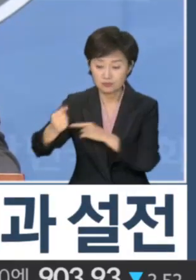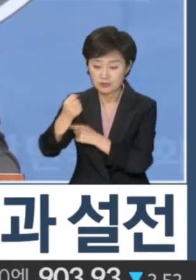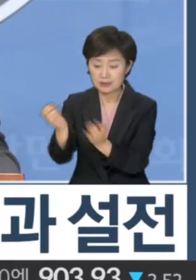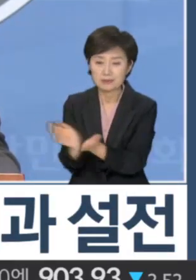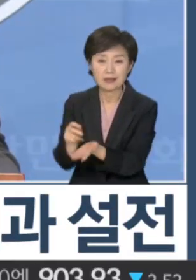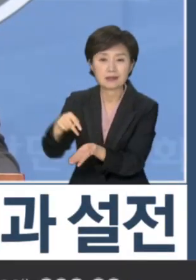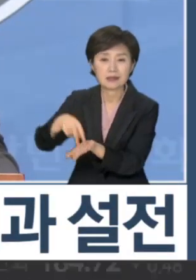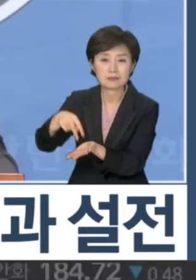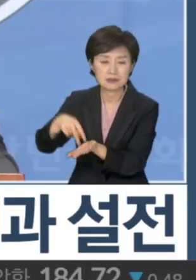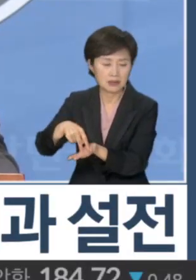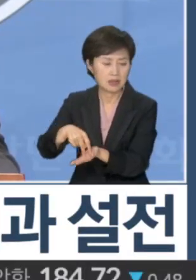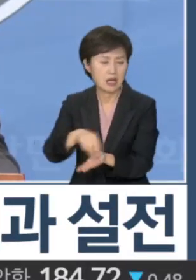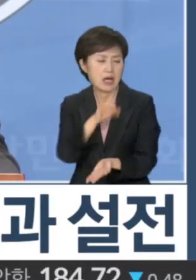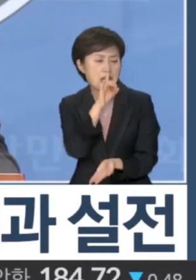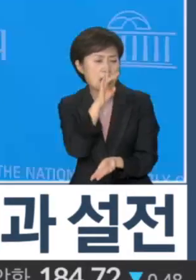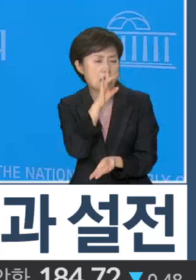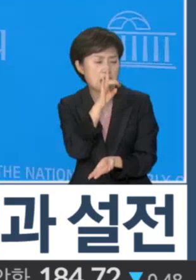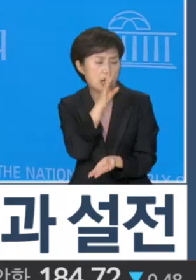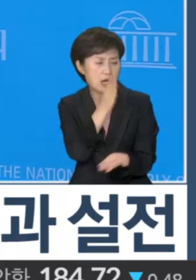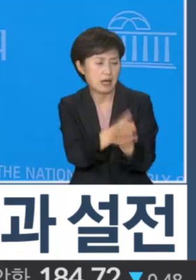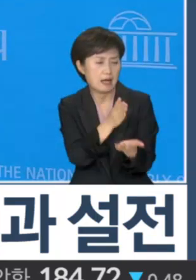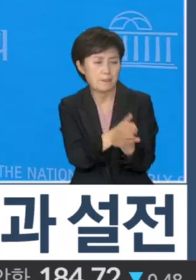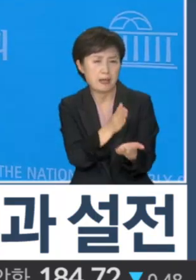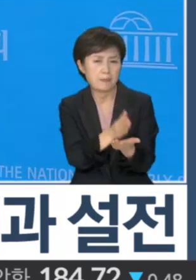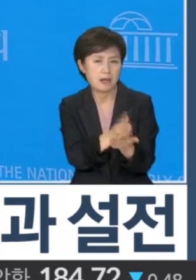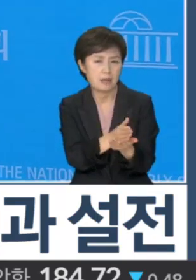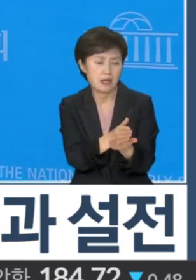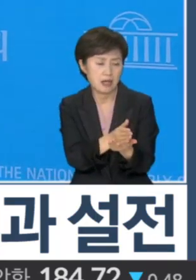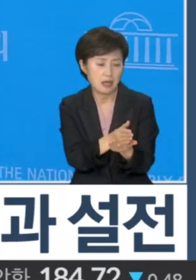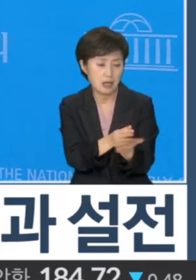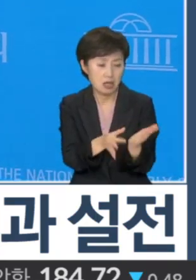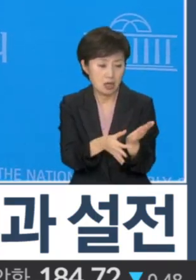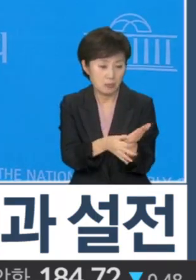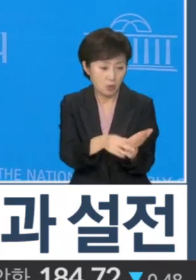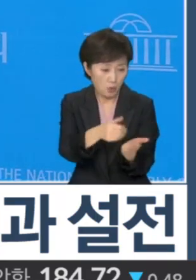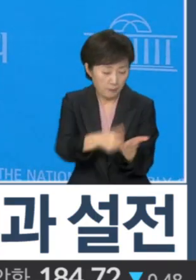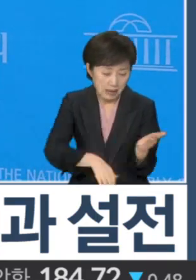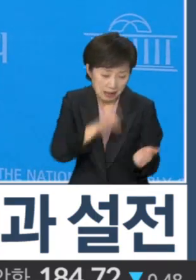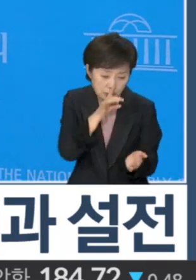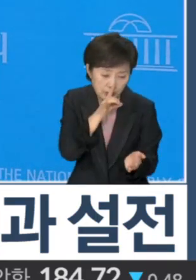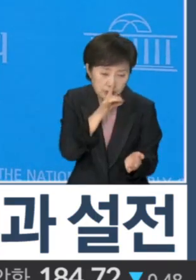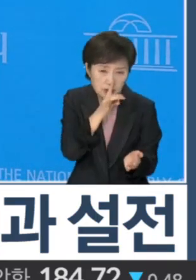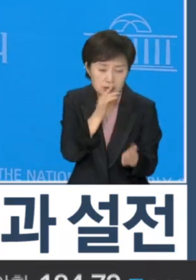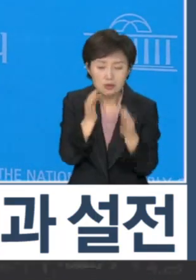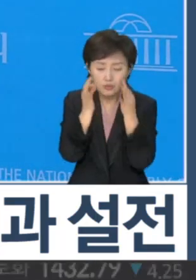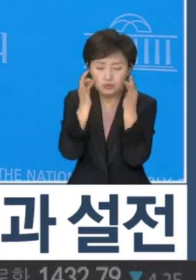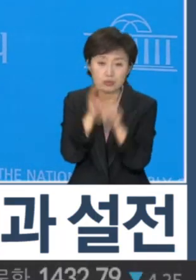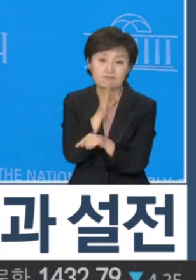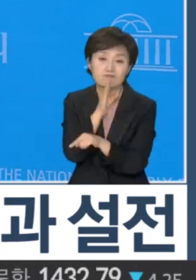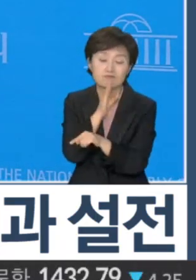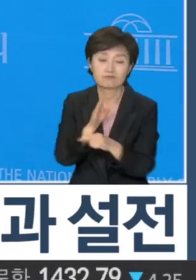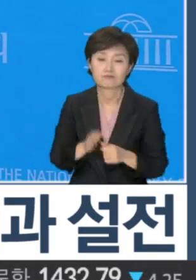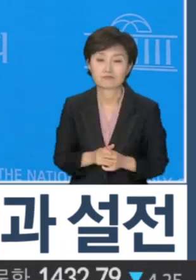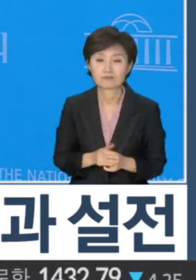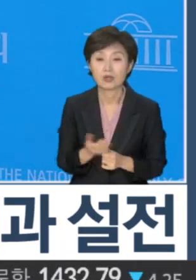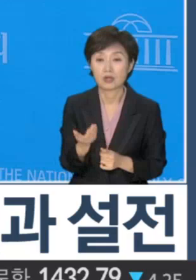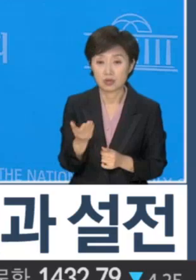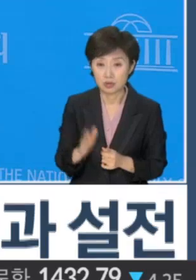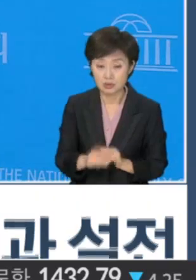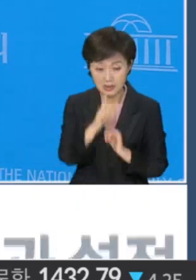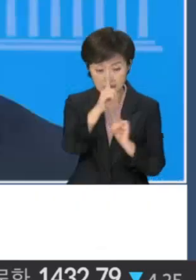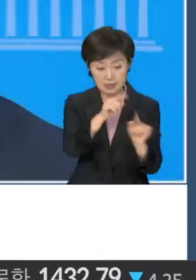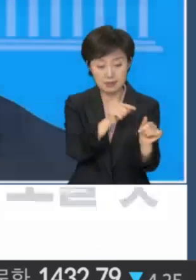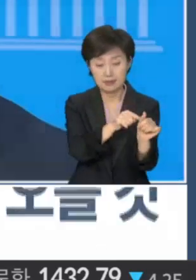입장에서 반드시 막아야 되는 부정적인 요소들은 단 하나라도 찾아서 제거해야 되는 게 선거의 기본일 겁니다. 근데 지금